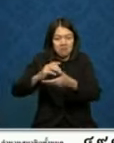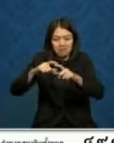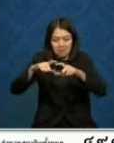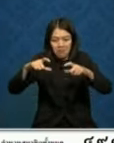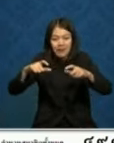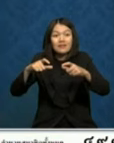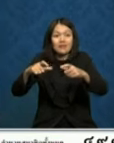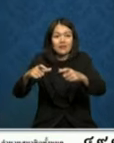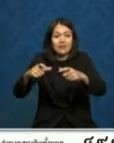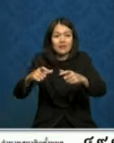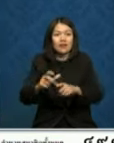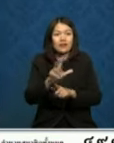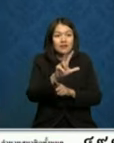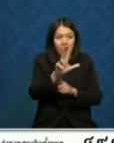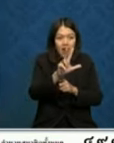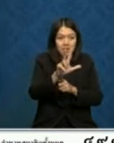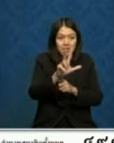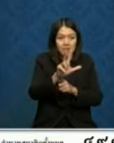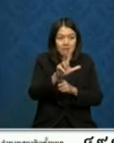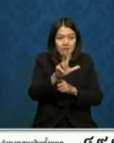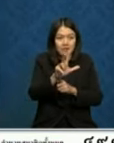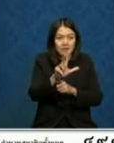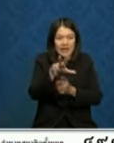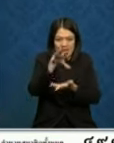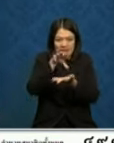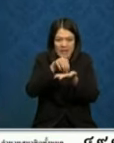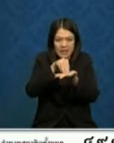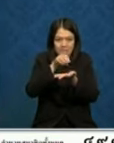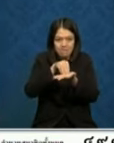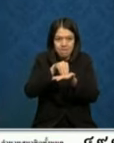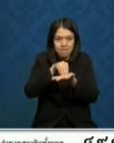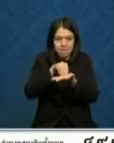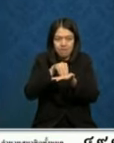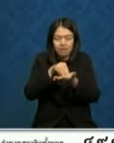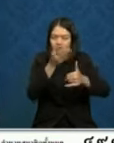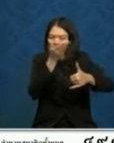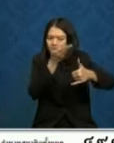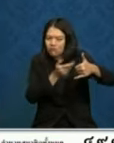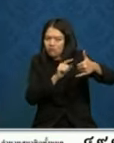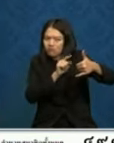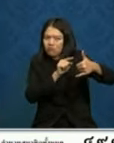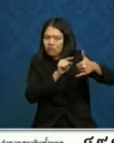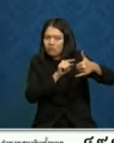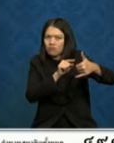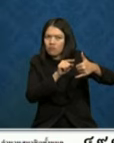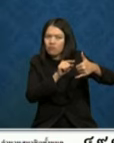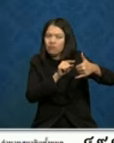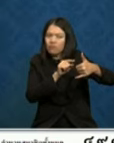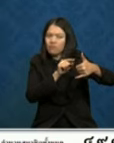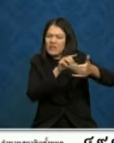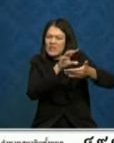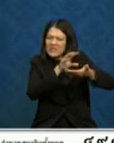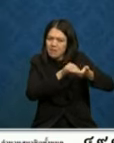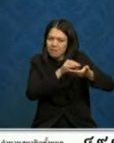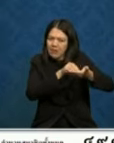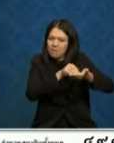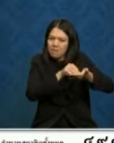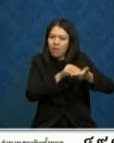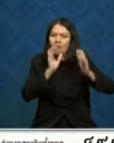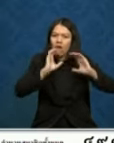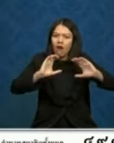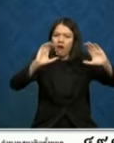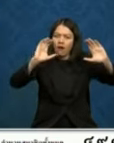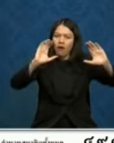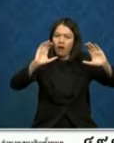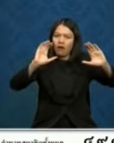นี่ยครับข้อนี้สำคัญคือการจัดเก็บอัตลักษณ์พอผมพูดคำนี้ผมบอกเลยข้าราชการชั้น